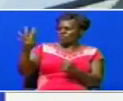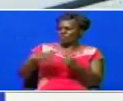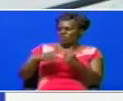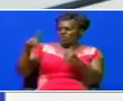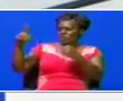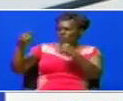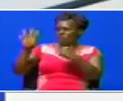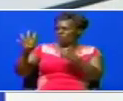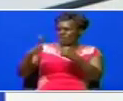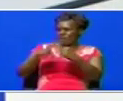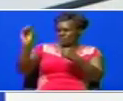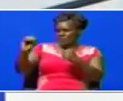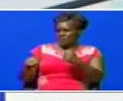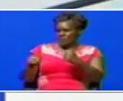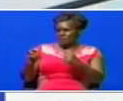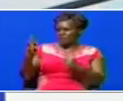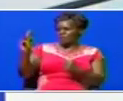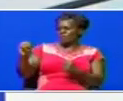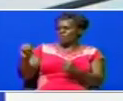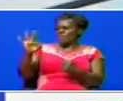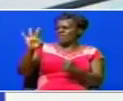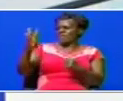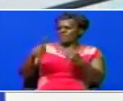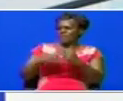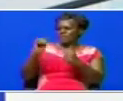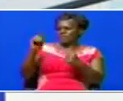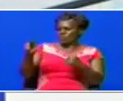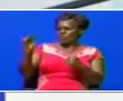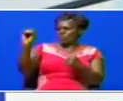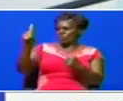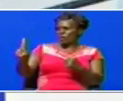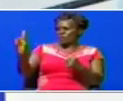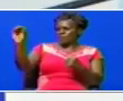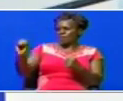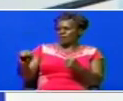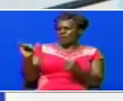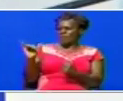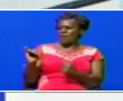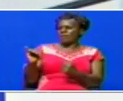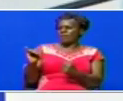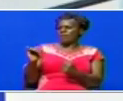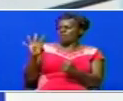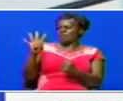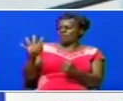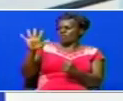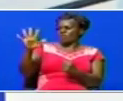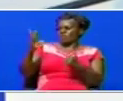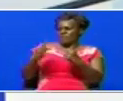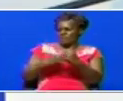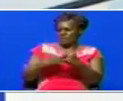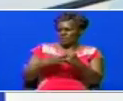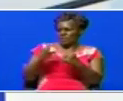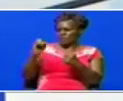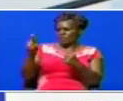0.49%. Michael Maura, 39, 0.01%. Joseph Nyaga, 453,